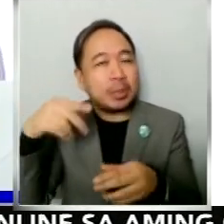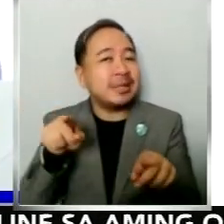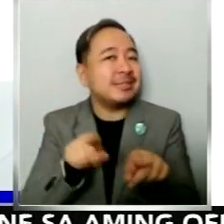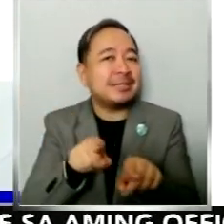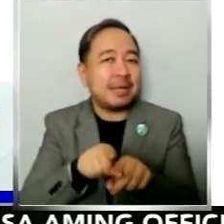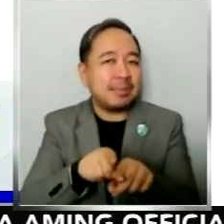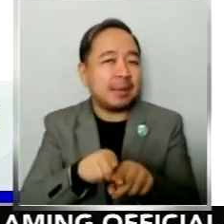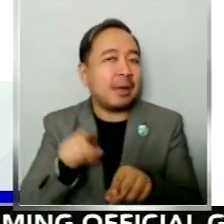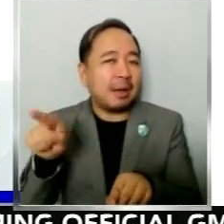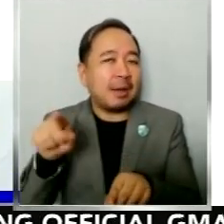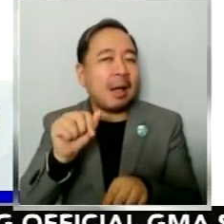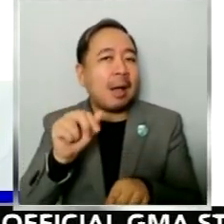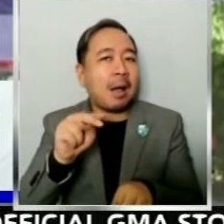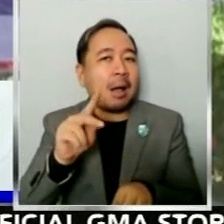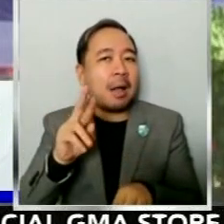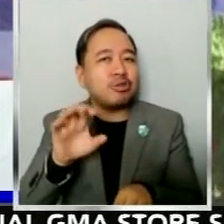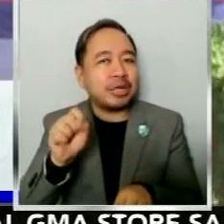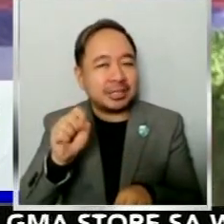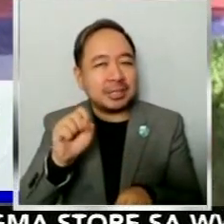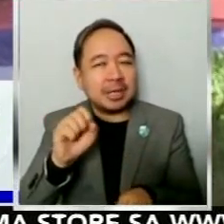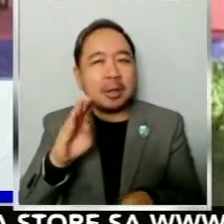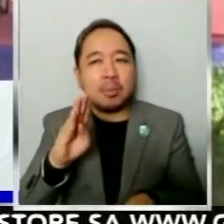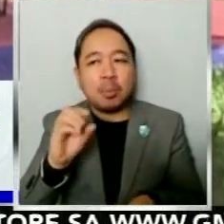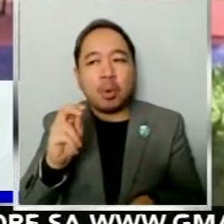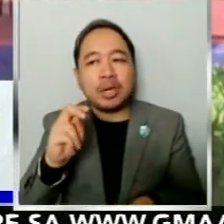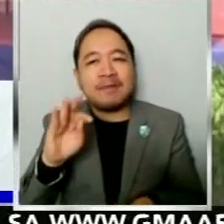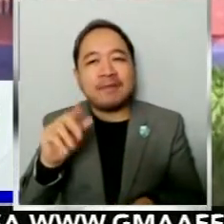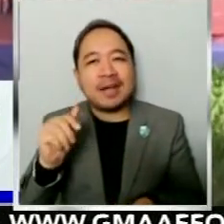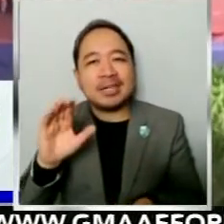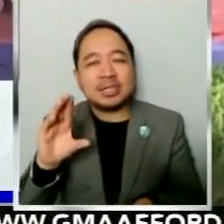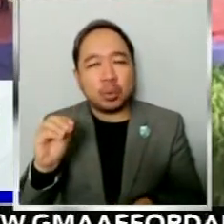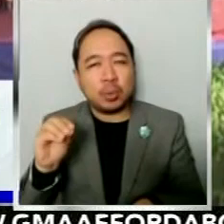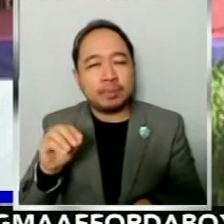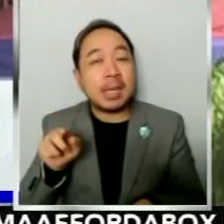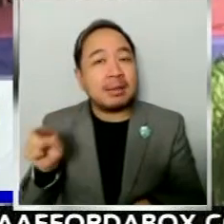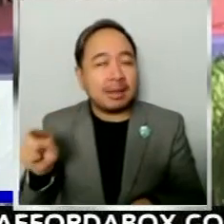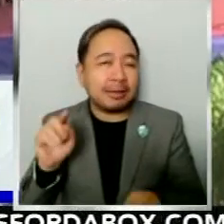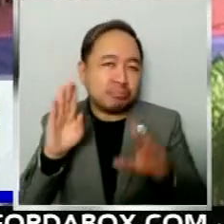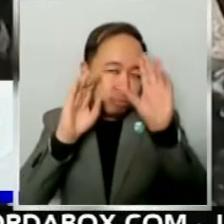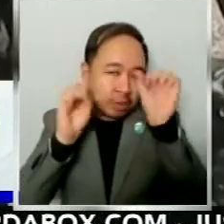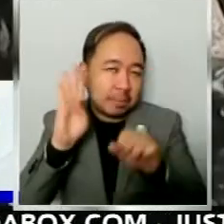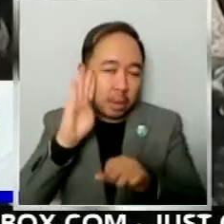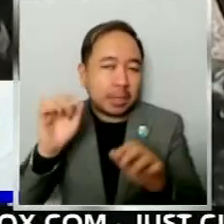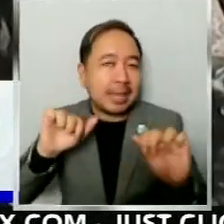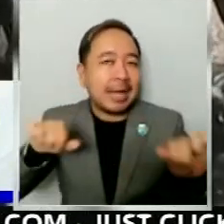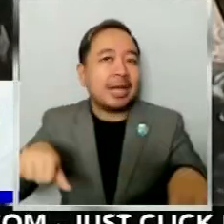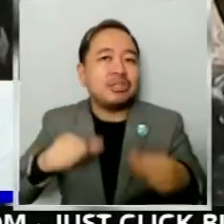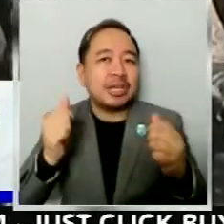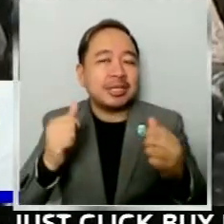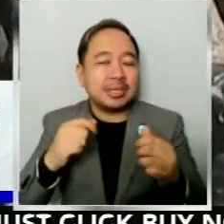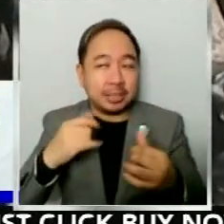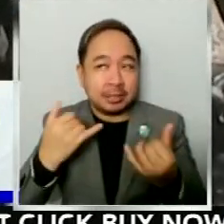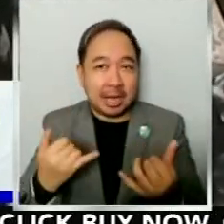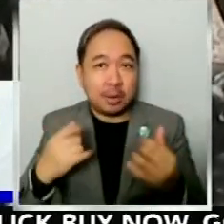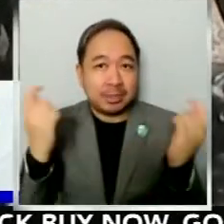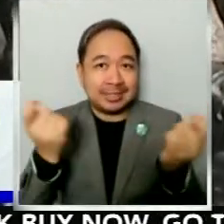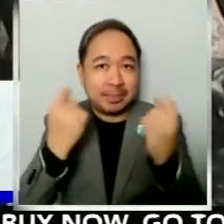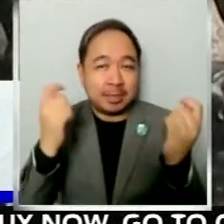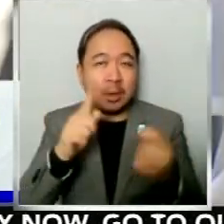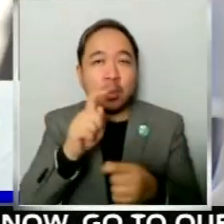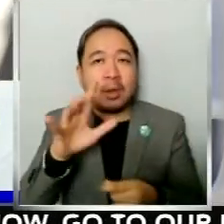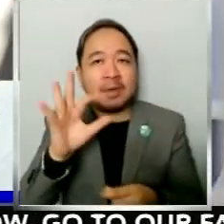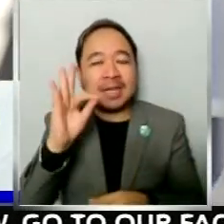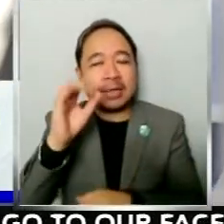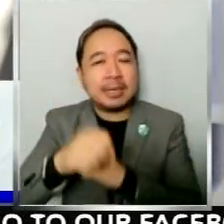ang hamon ni Pangulong Bongbong Marcos sa pagdiriwang ng 159th birth anniversary ni Gat Andres Bonifacio sa Caloocan